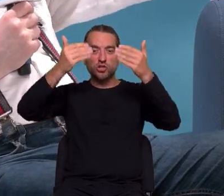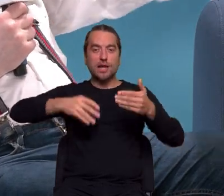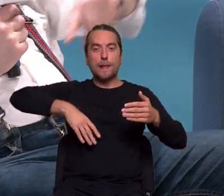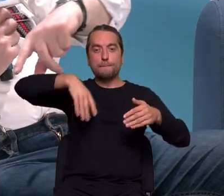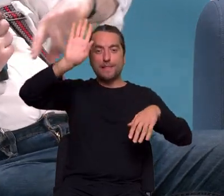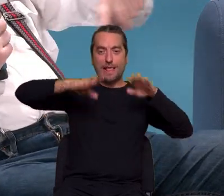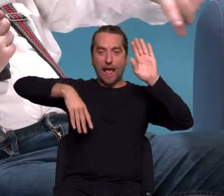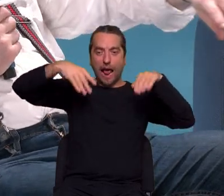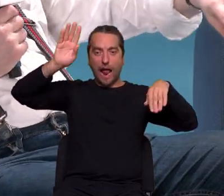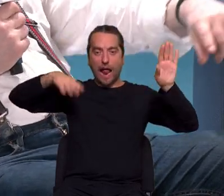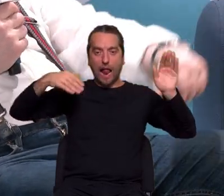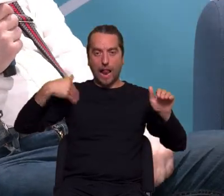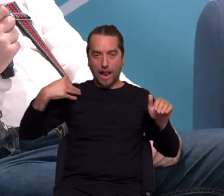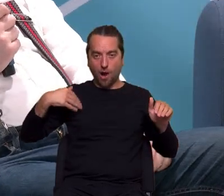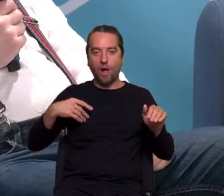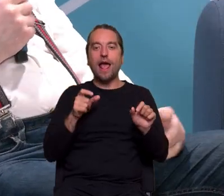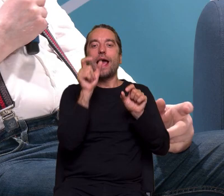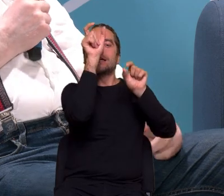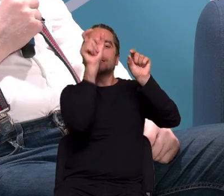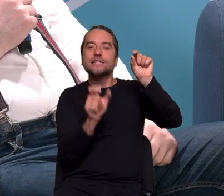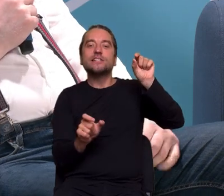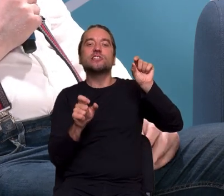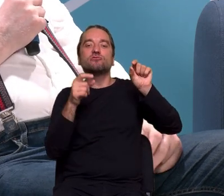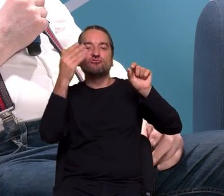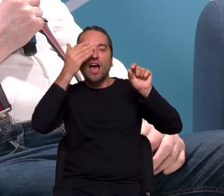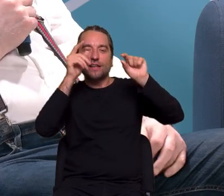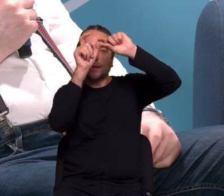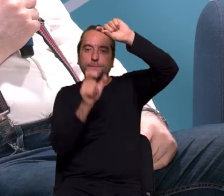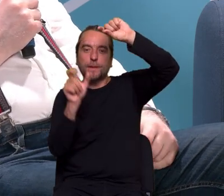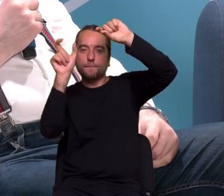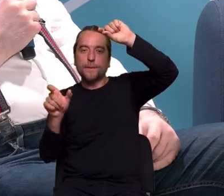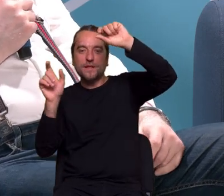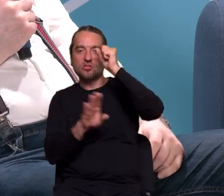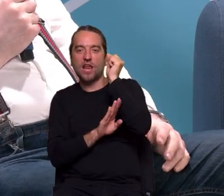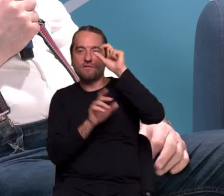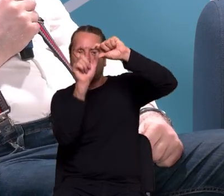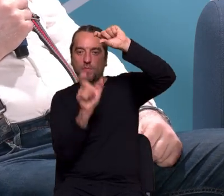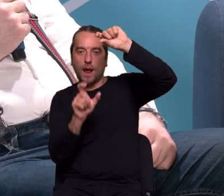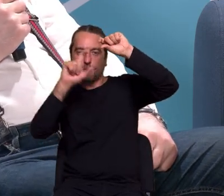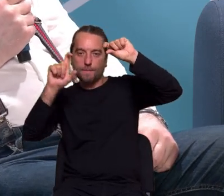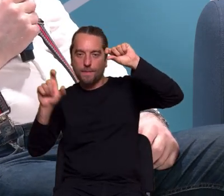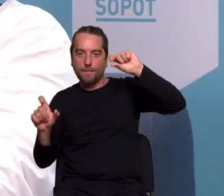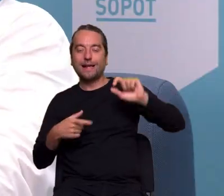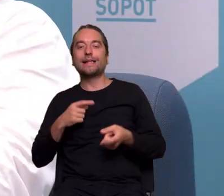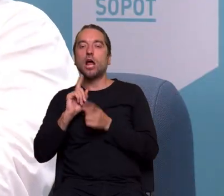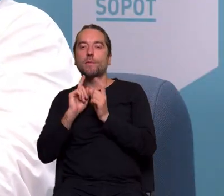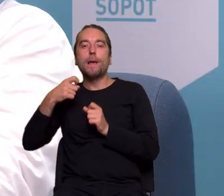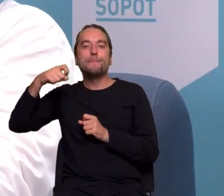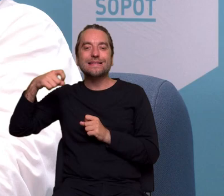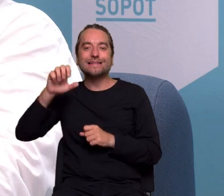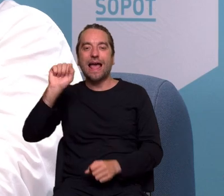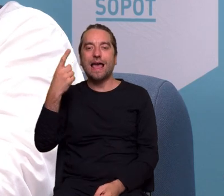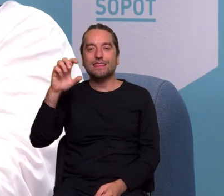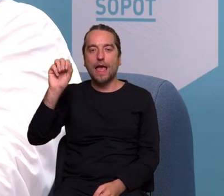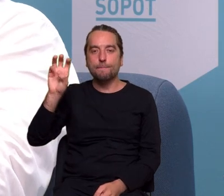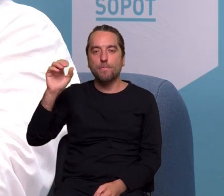pocięte czarnym belkowaniem. No. I nawet kiedy się rozmawiałem z prezydentem Adamowiczem na ten temat, żebyśmy jakąś